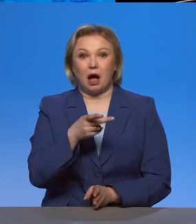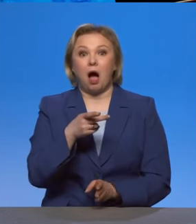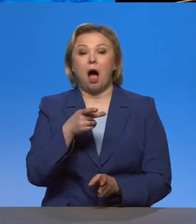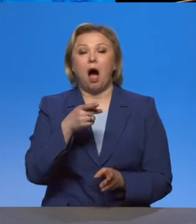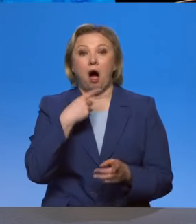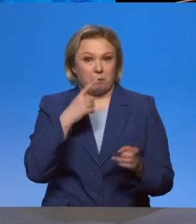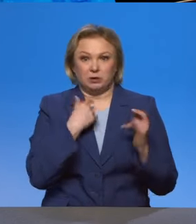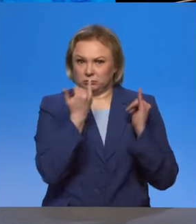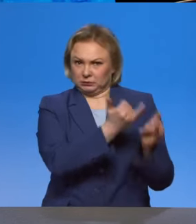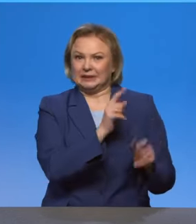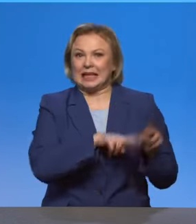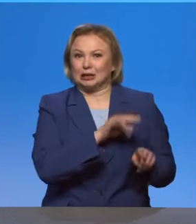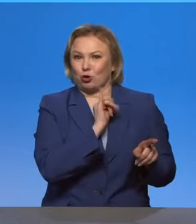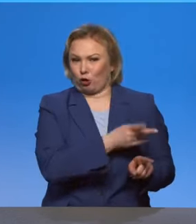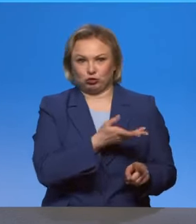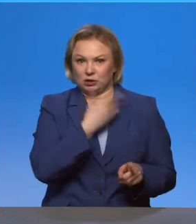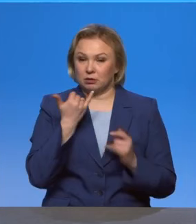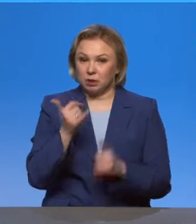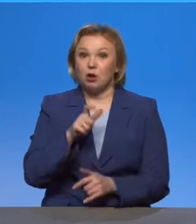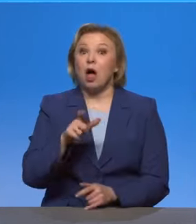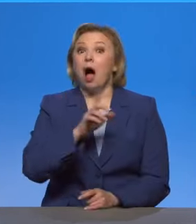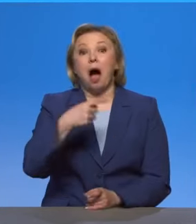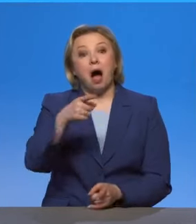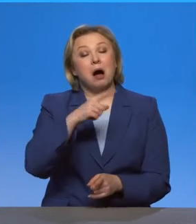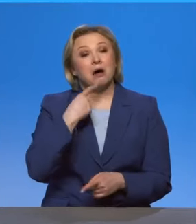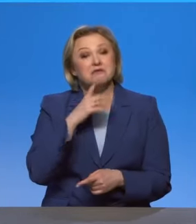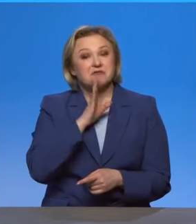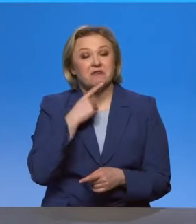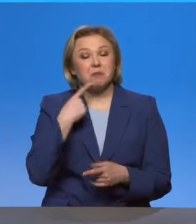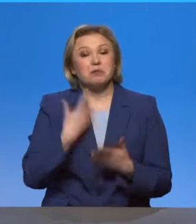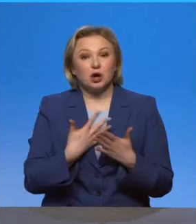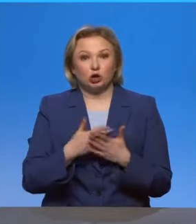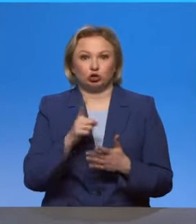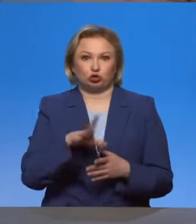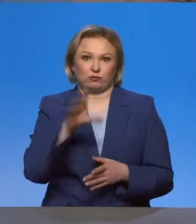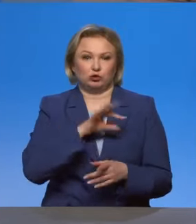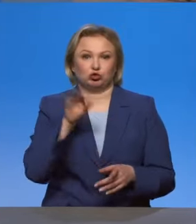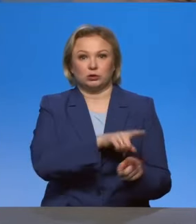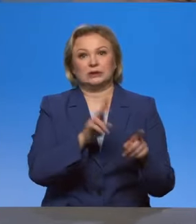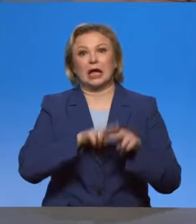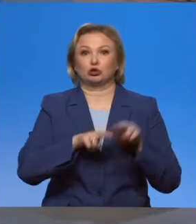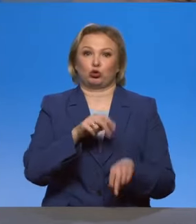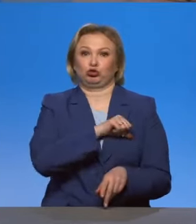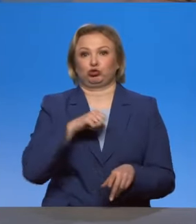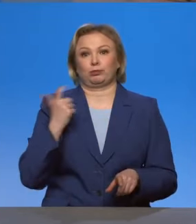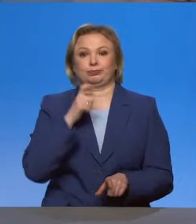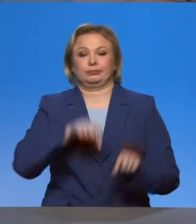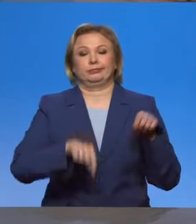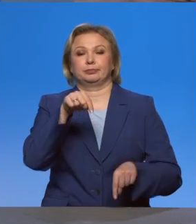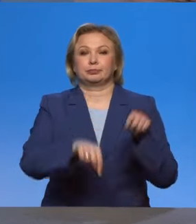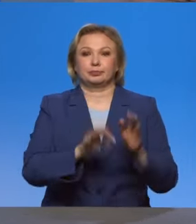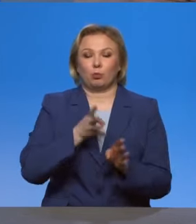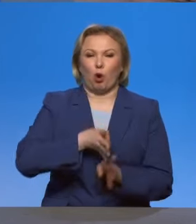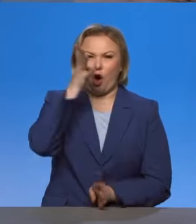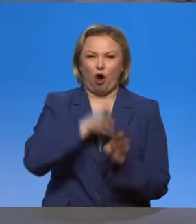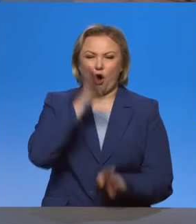сейчас в защиту застройщиков делается и обеспечивает им комфортную жизнь. Вы знаете, ну, во-первых, застройщики могут строить дальше те же